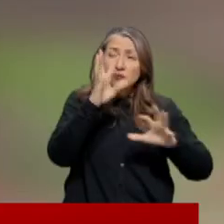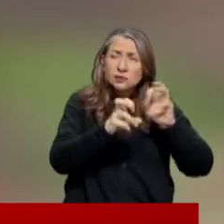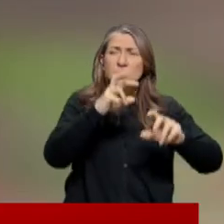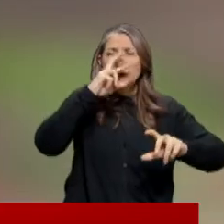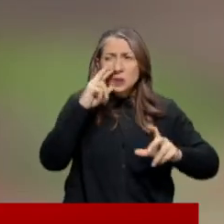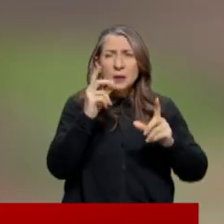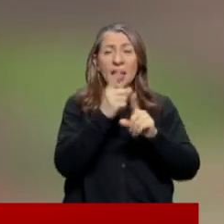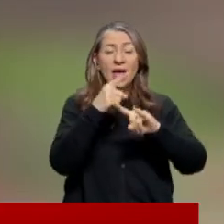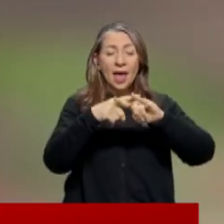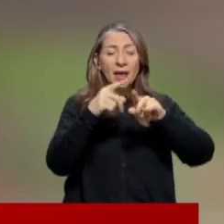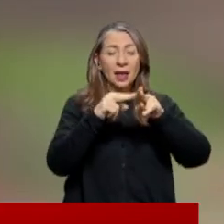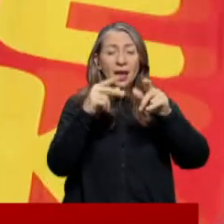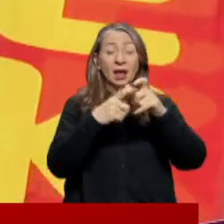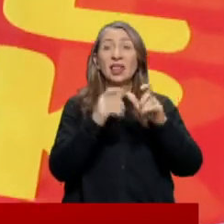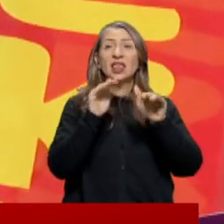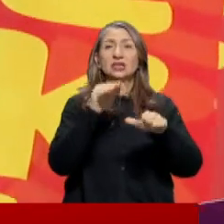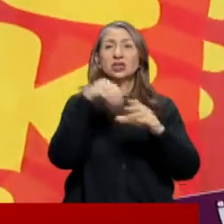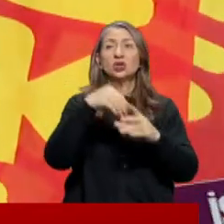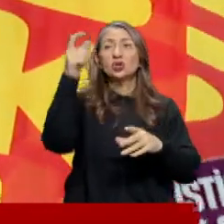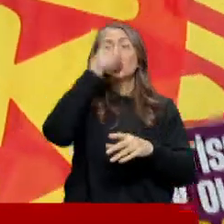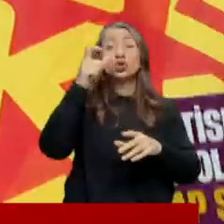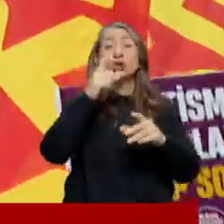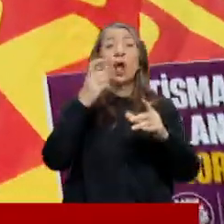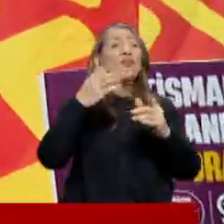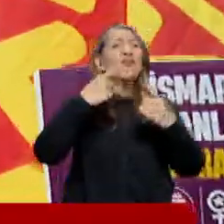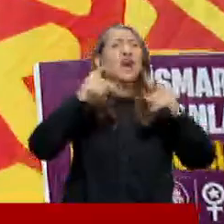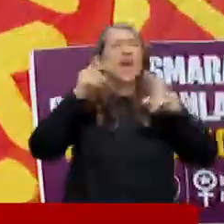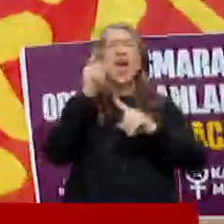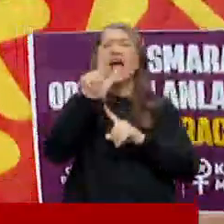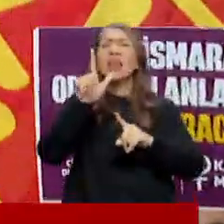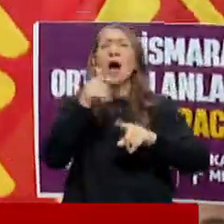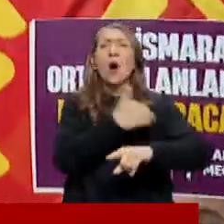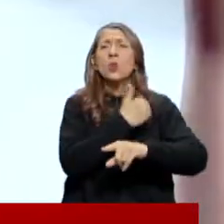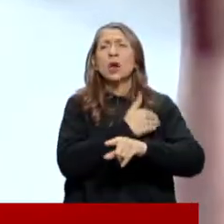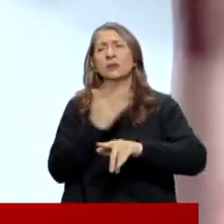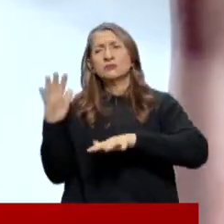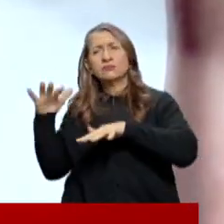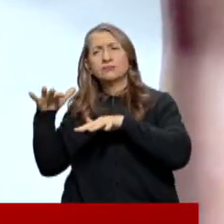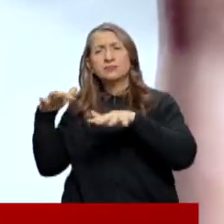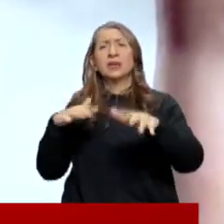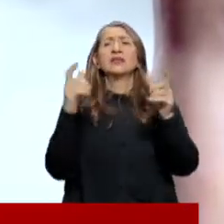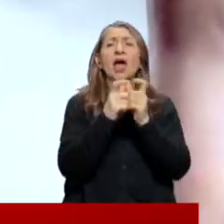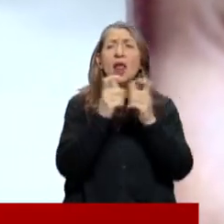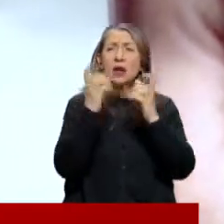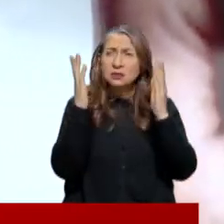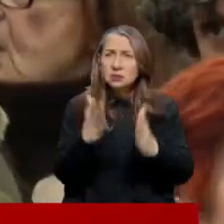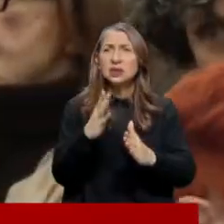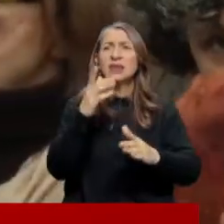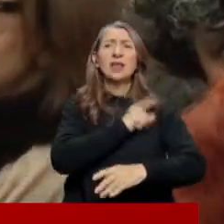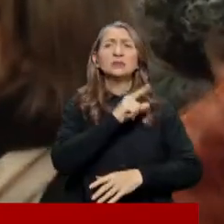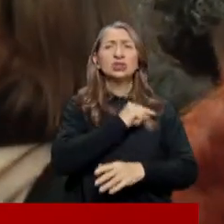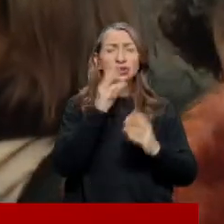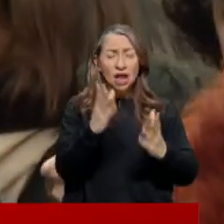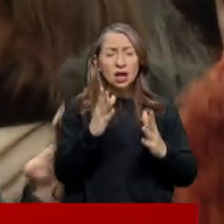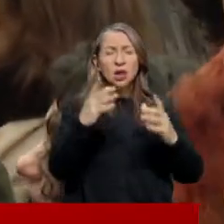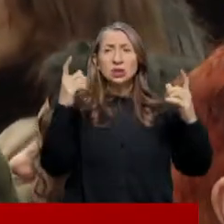istismara uğrayan HKG'ye destek için Türkiye'nin dört bir yanından gelen avukatlar, sivil toplum kuruluşlarının